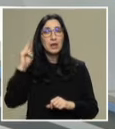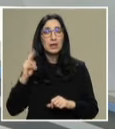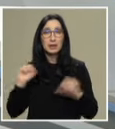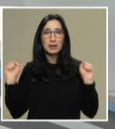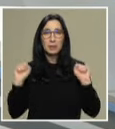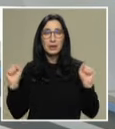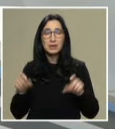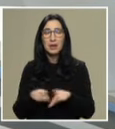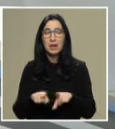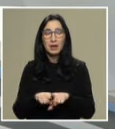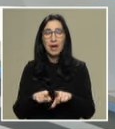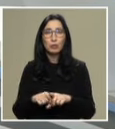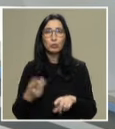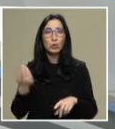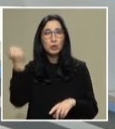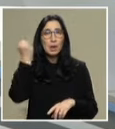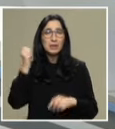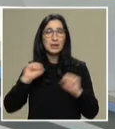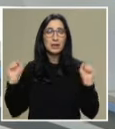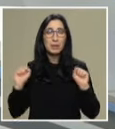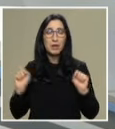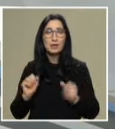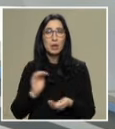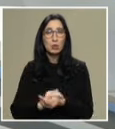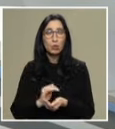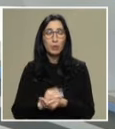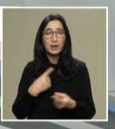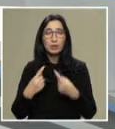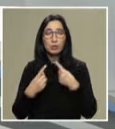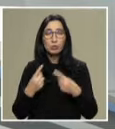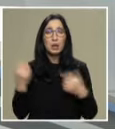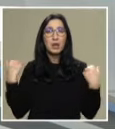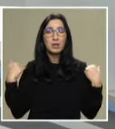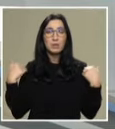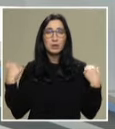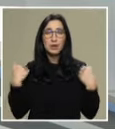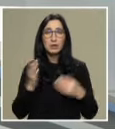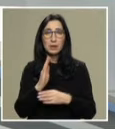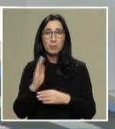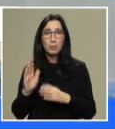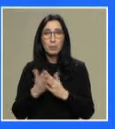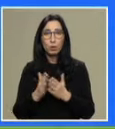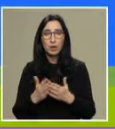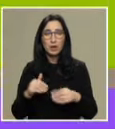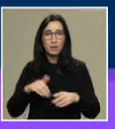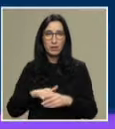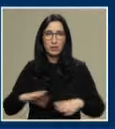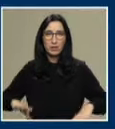гимназии, както и от Deutsche Schule. Домакин на дискусията беше Университетската библиотека в града.